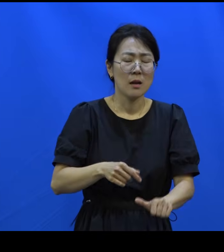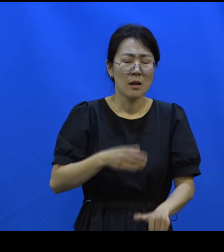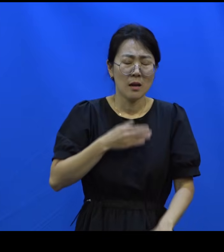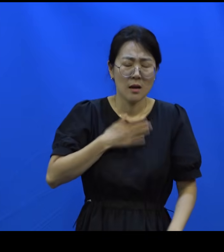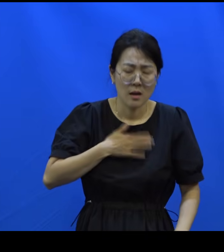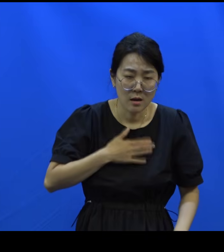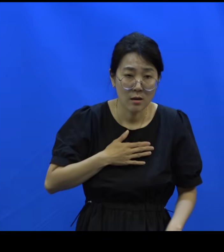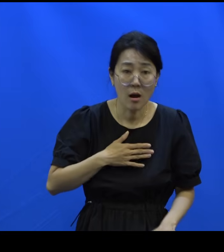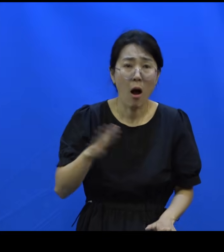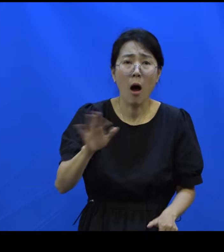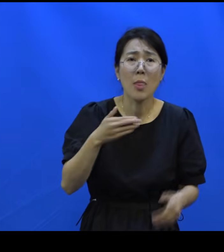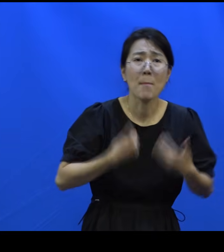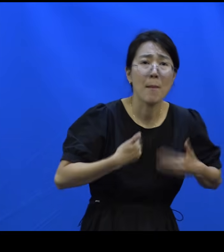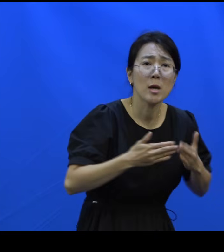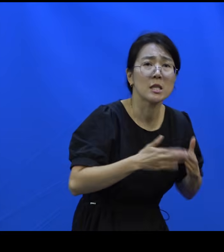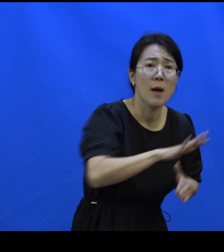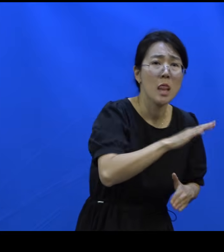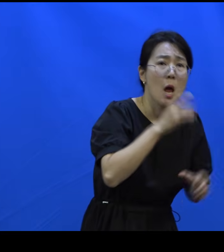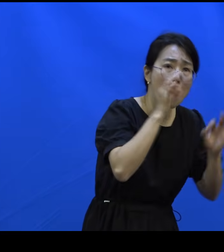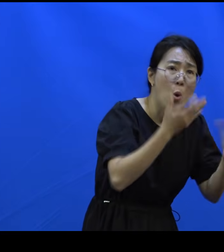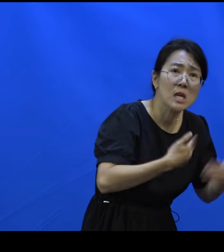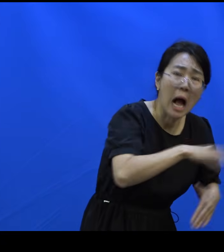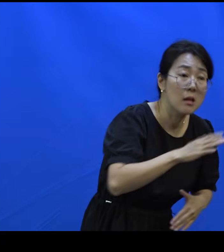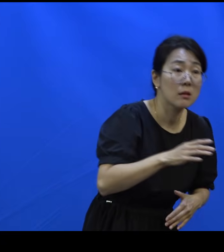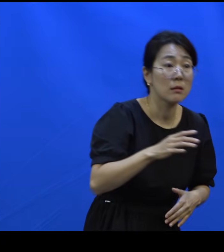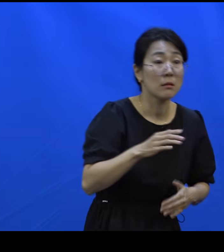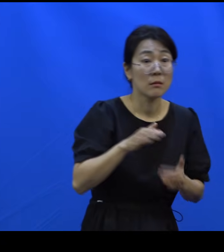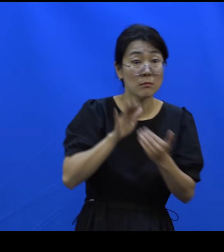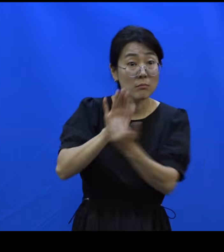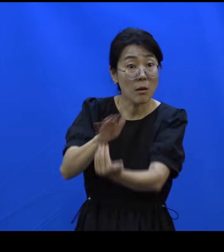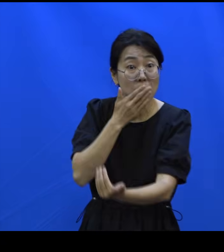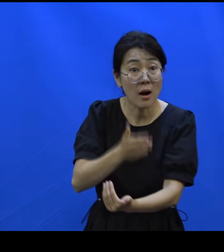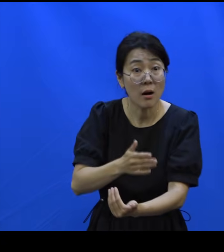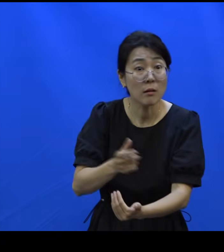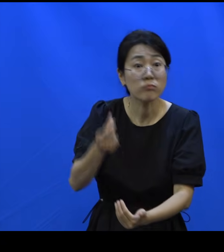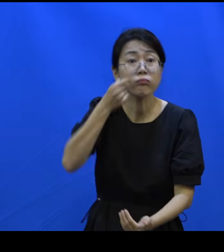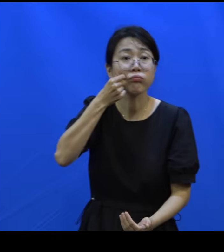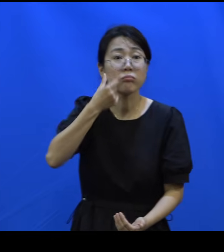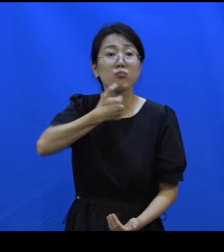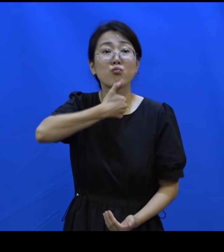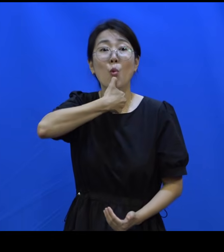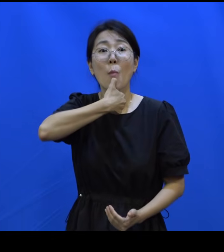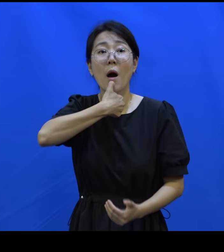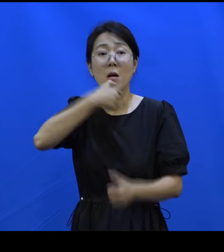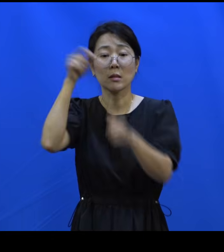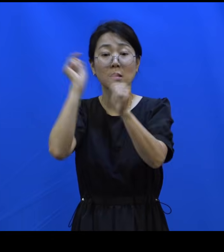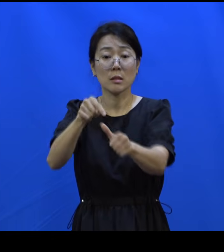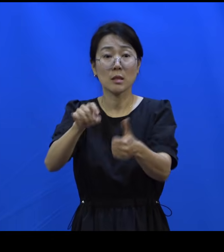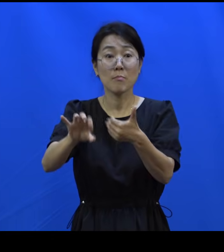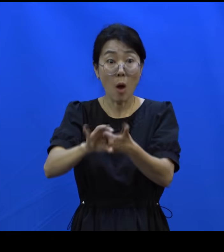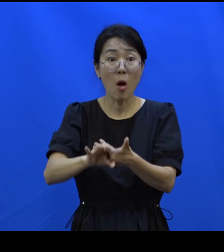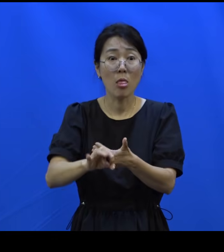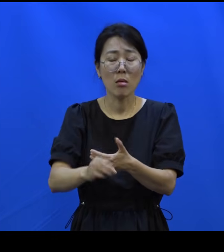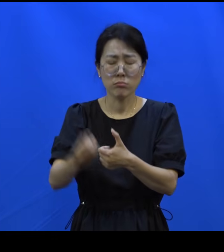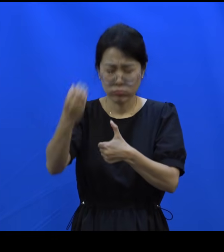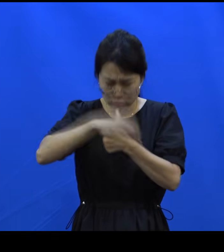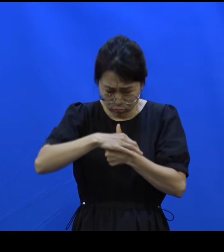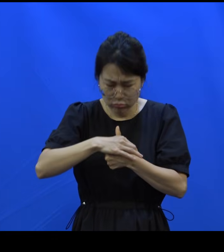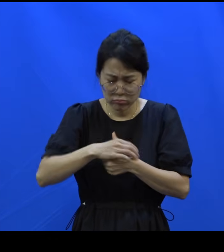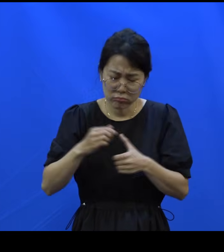것은 오리가 기본이에요. 당연히 그런 노역을 요구당할 때